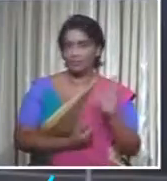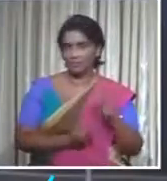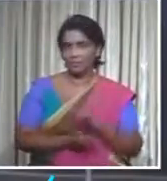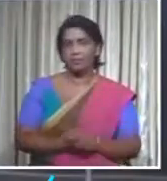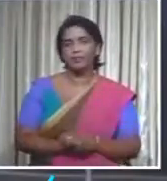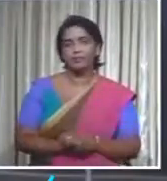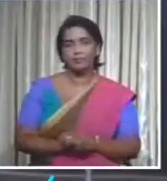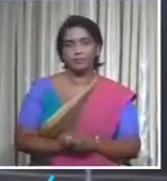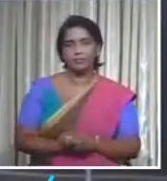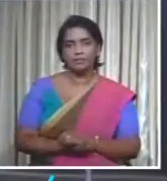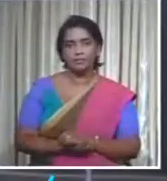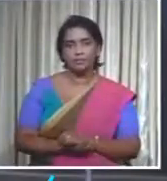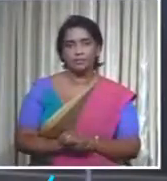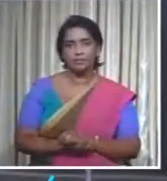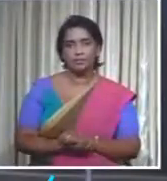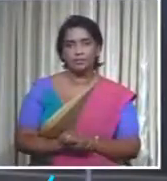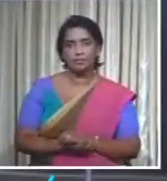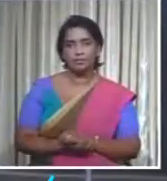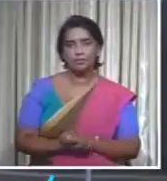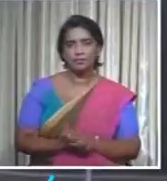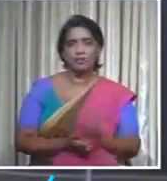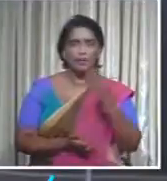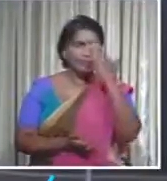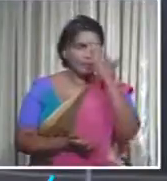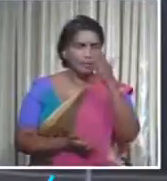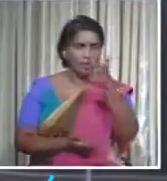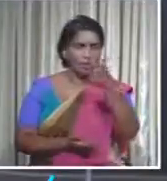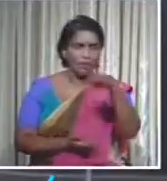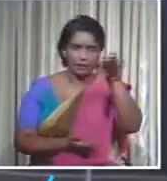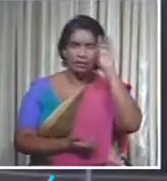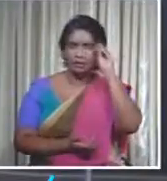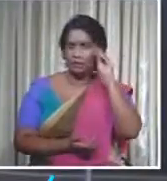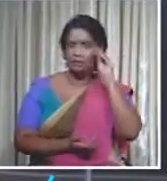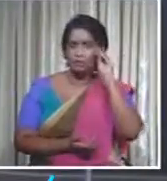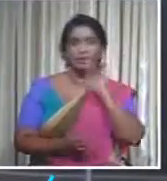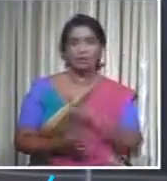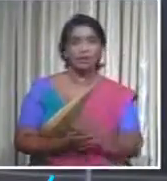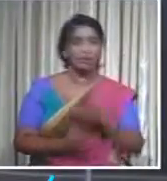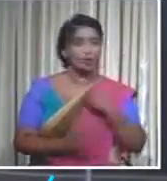හොඳට කරුණාකර මේක තේරුම් ගන්න අපේ රටේ